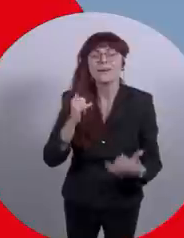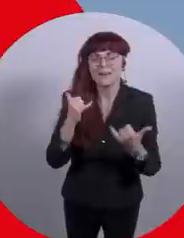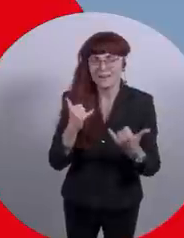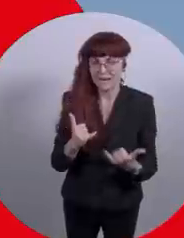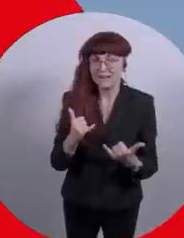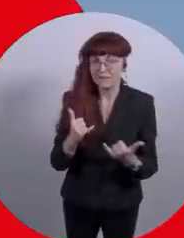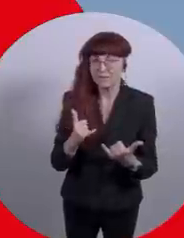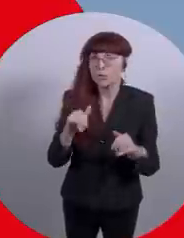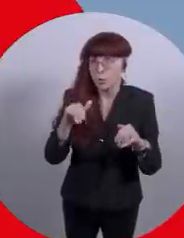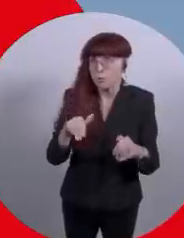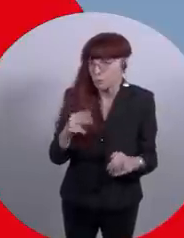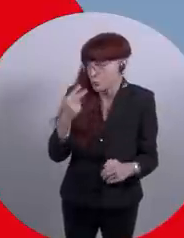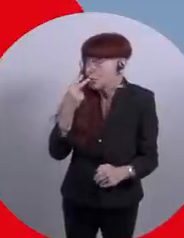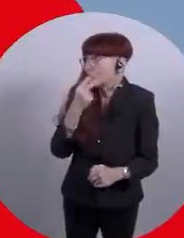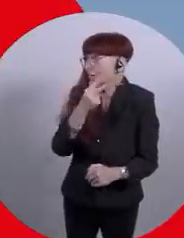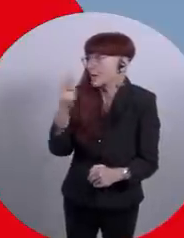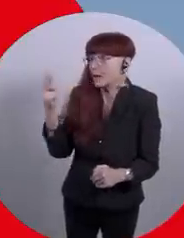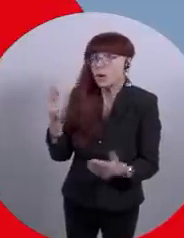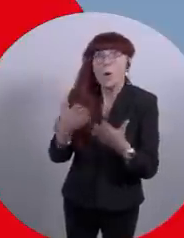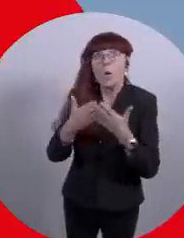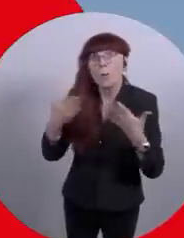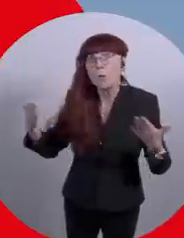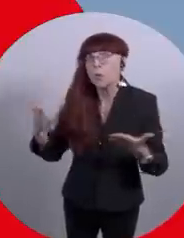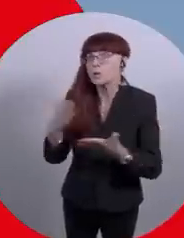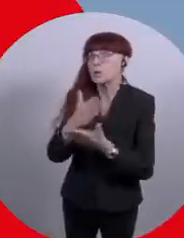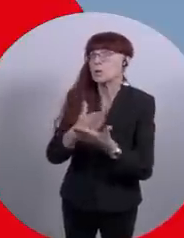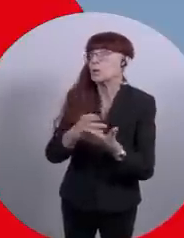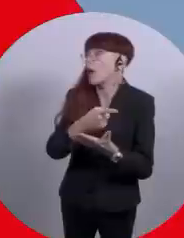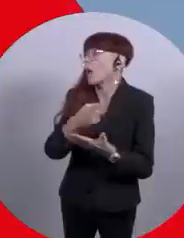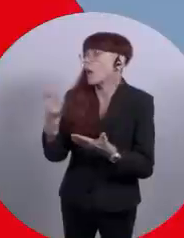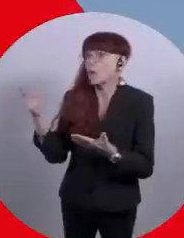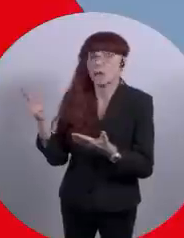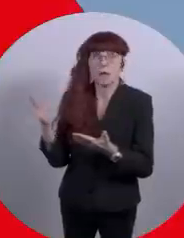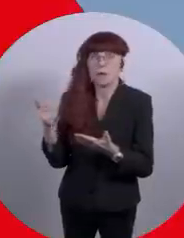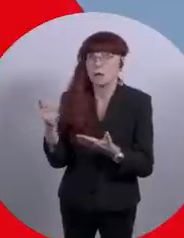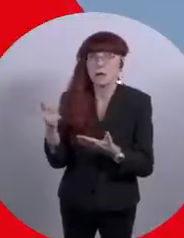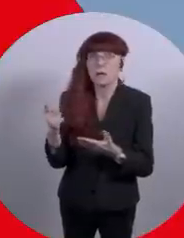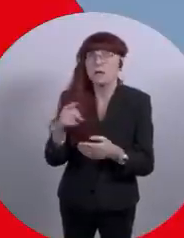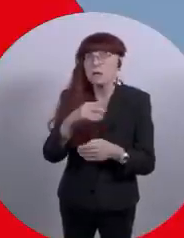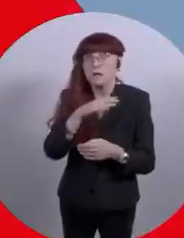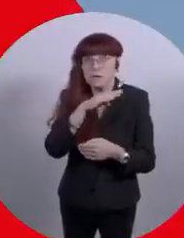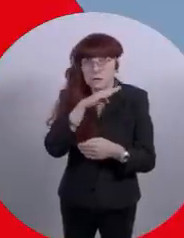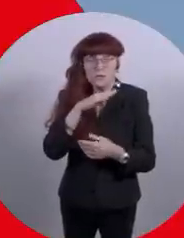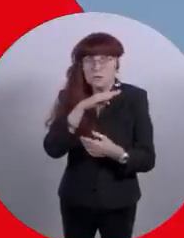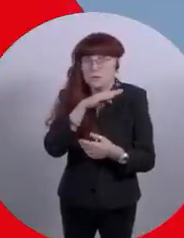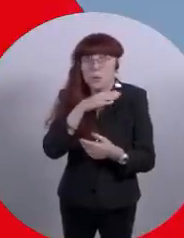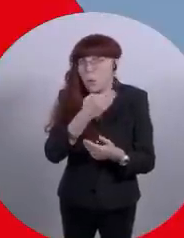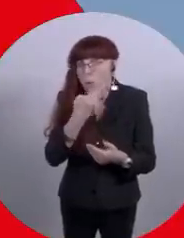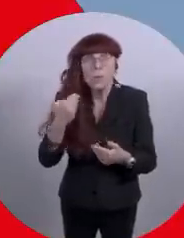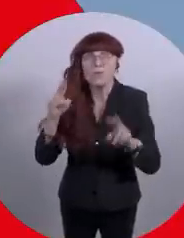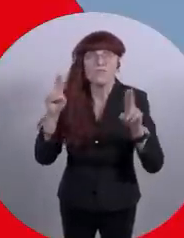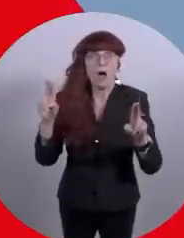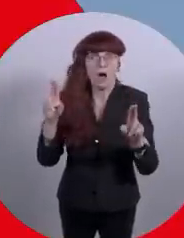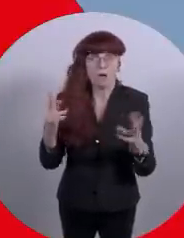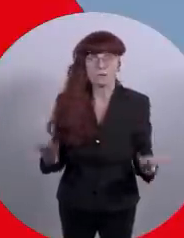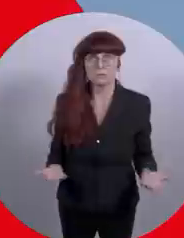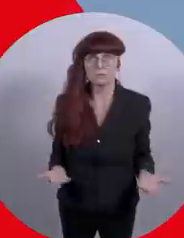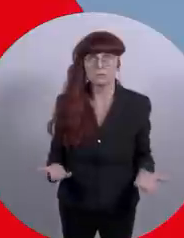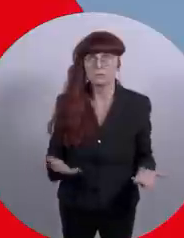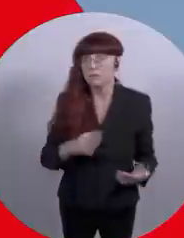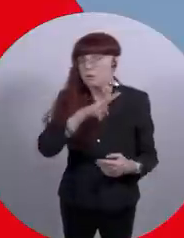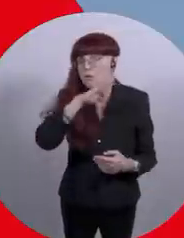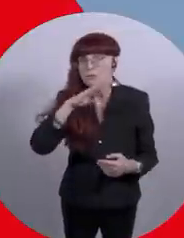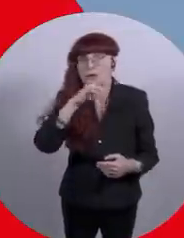dass es große Teile viele Menschen in unserem Bevölkerung gibt die den